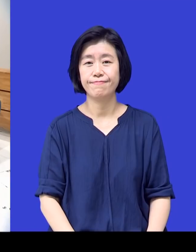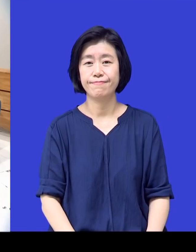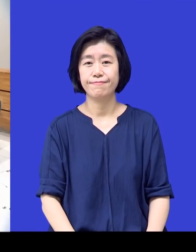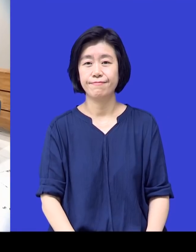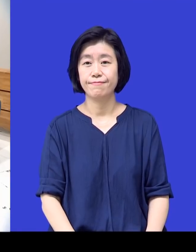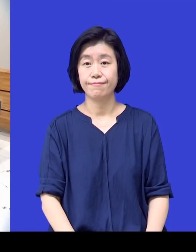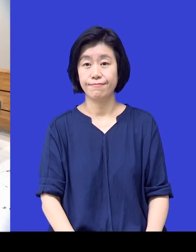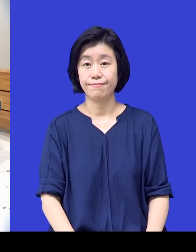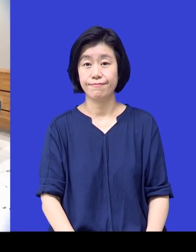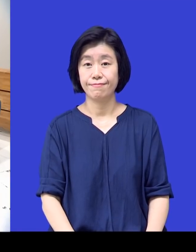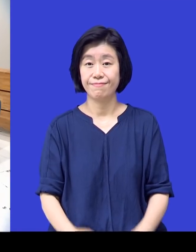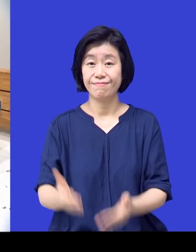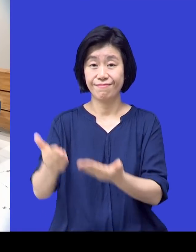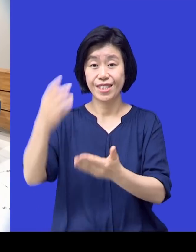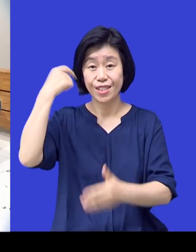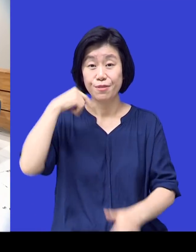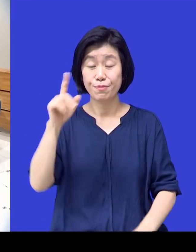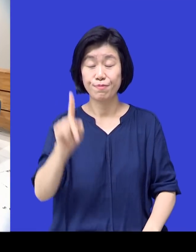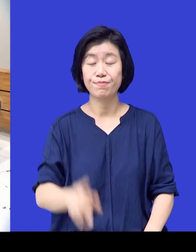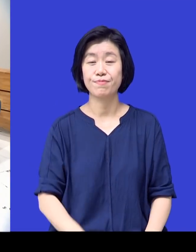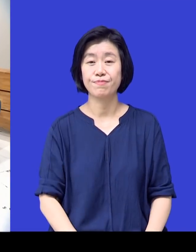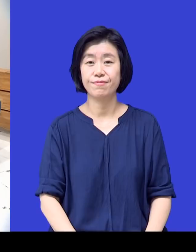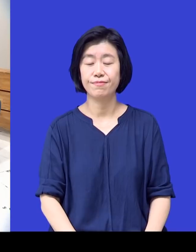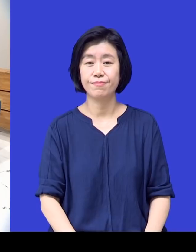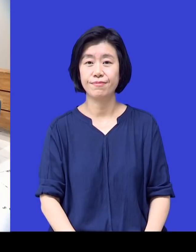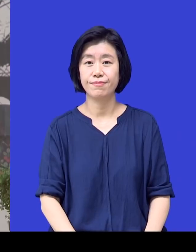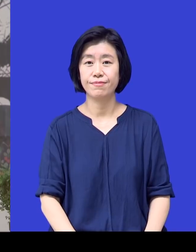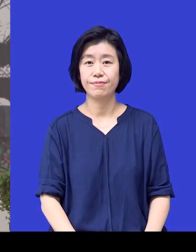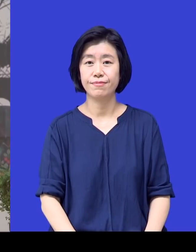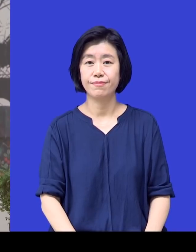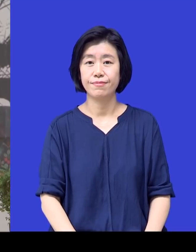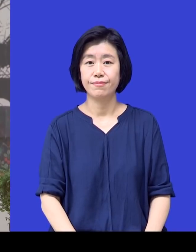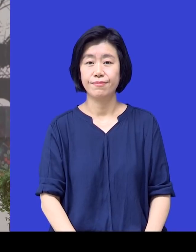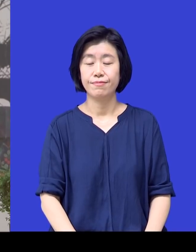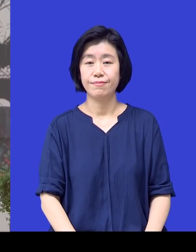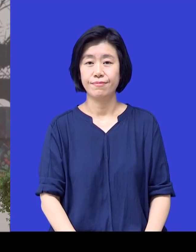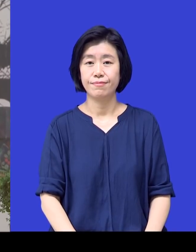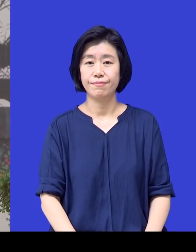들었습니다. 수희 씨 오늘 어떻게 들으셨어요?